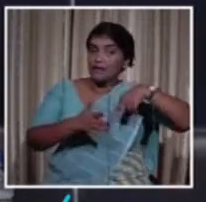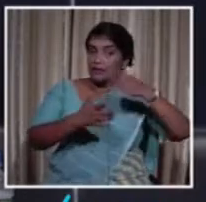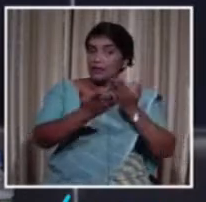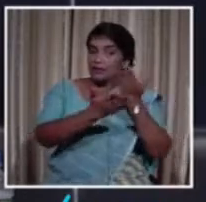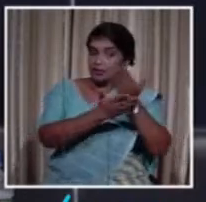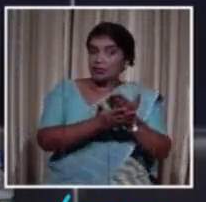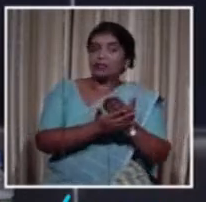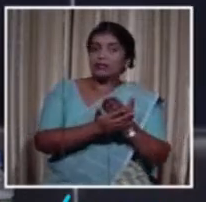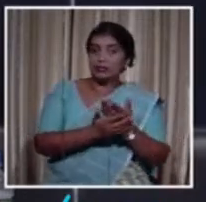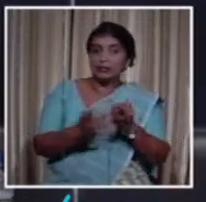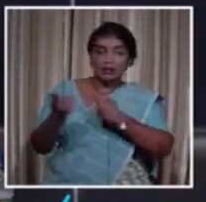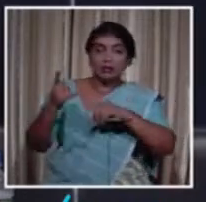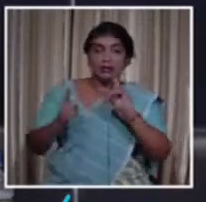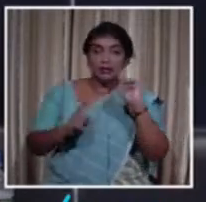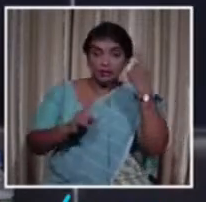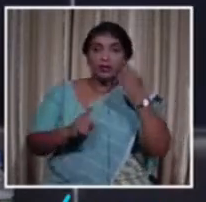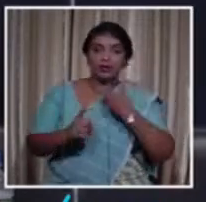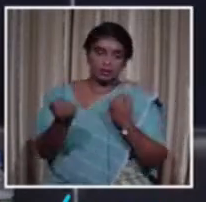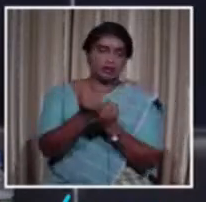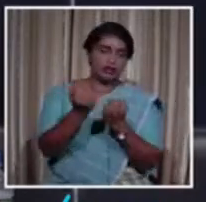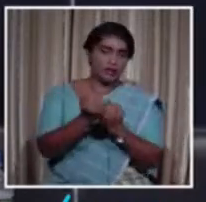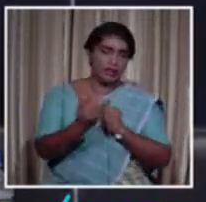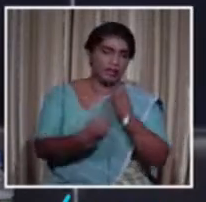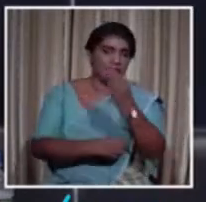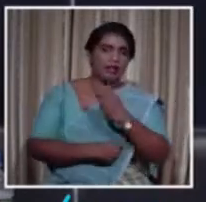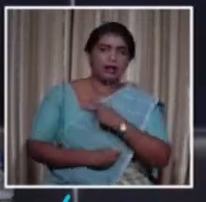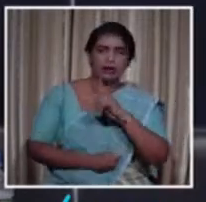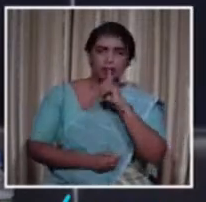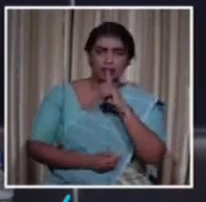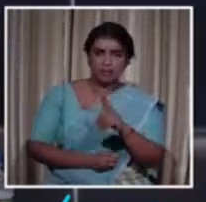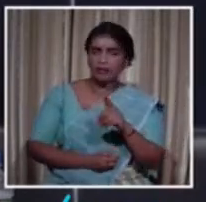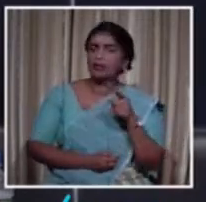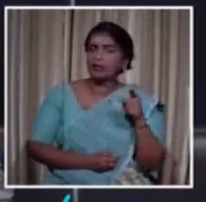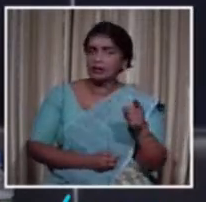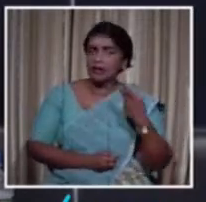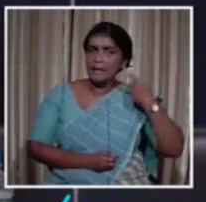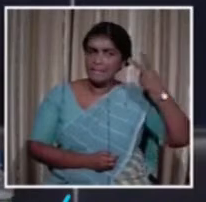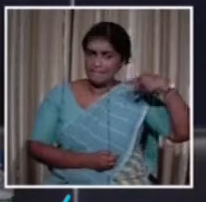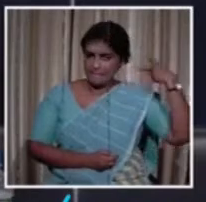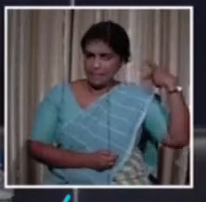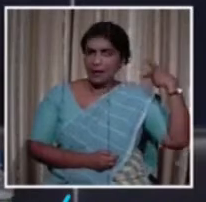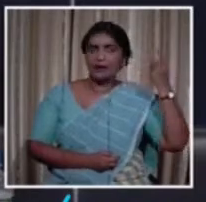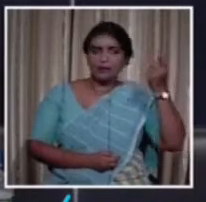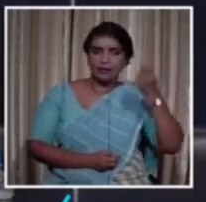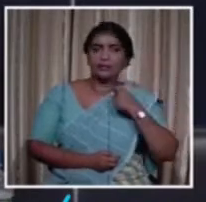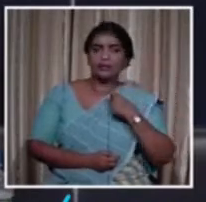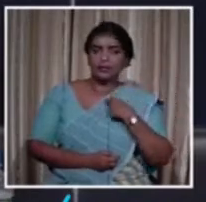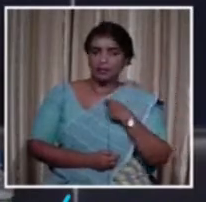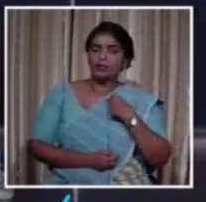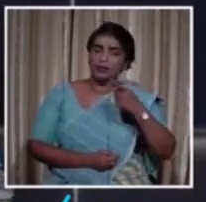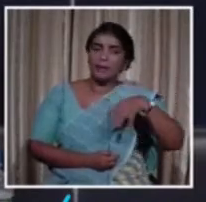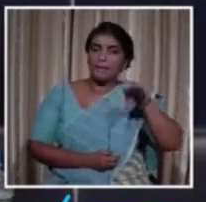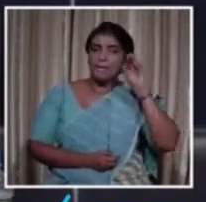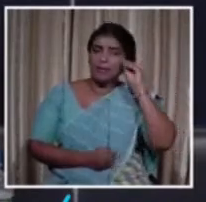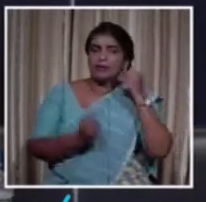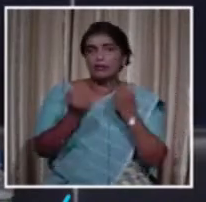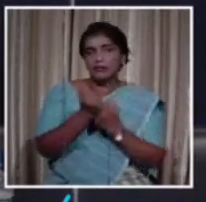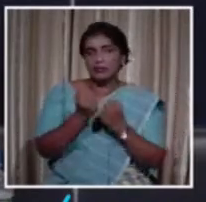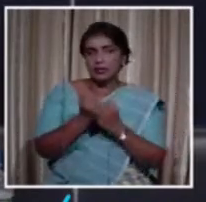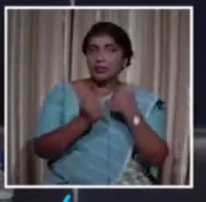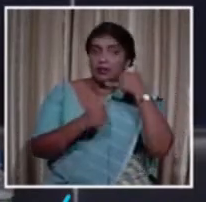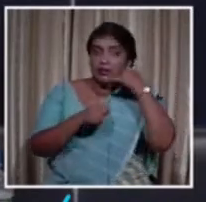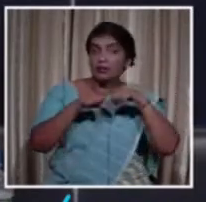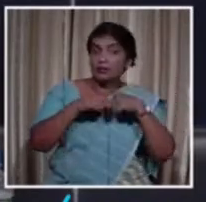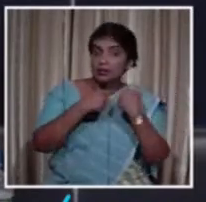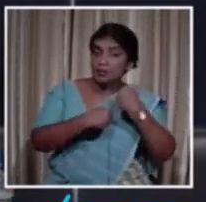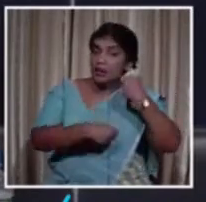යෝජනාව දෙනකොට අනික් අයට ඉස්සෙල්ලා මං කිව්වා සහයෝගය දෙනවා කියලා මට පෙරේදා කිව්වා ඒගොල්ලේ එකඟයි සහයෝගය දෙන්න සජබේ ආණ්ඩුව